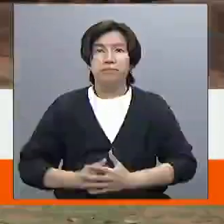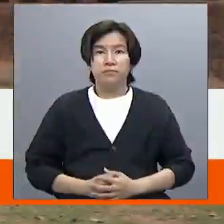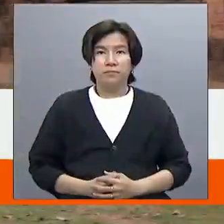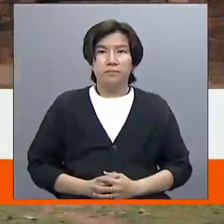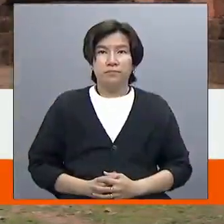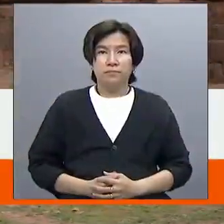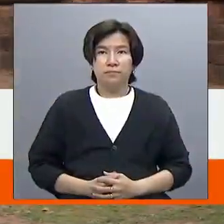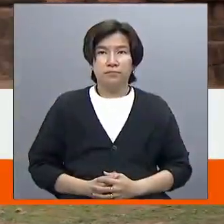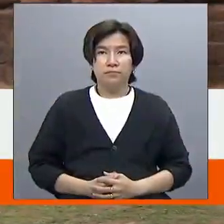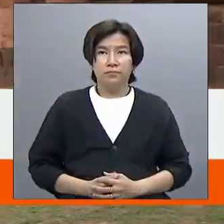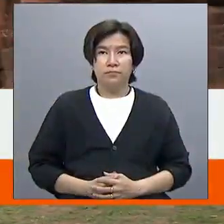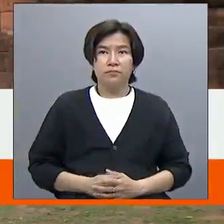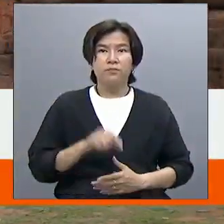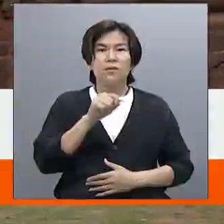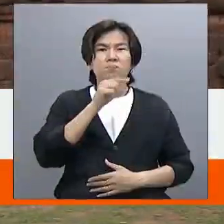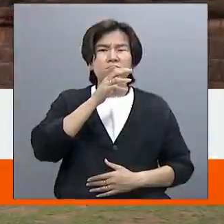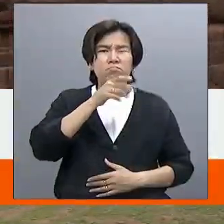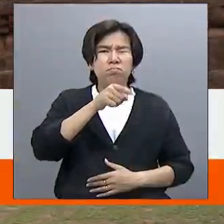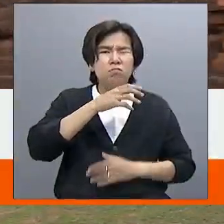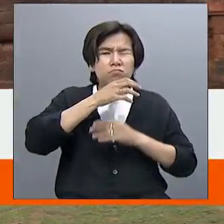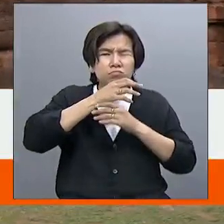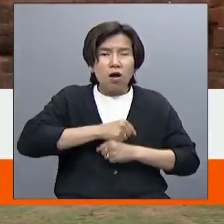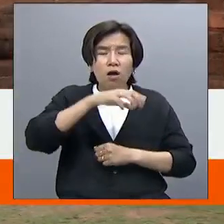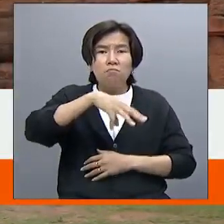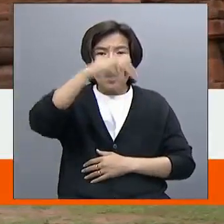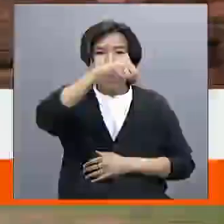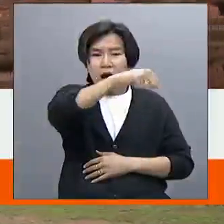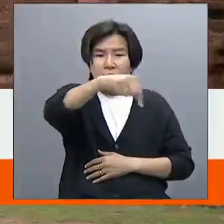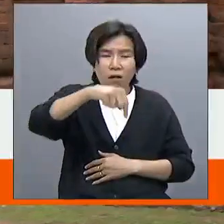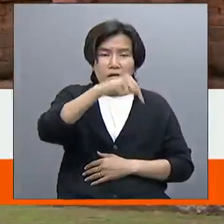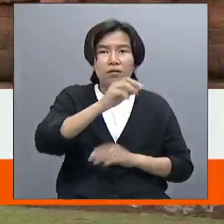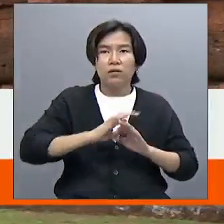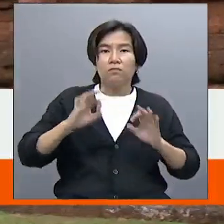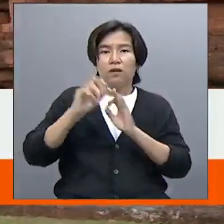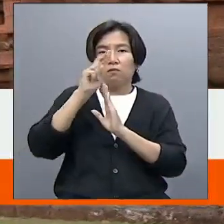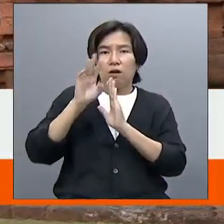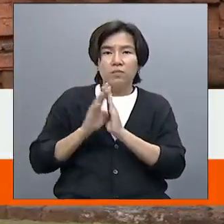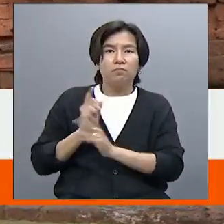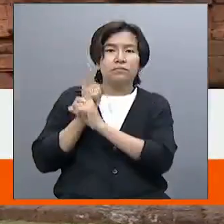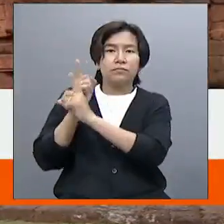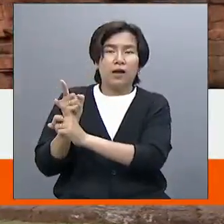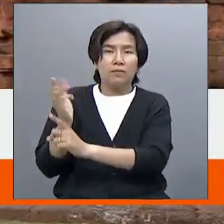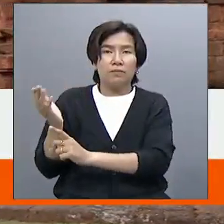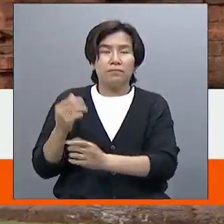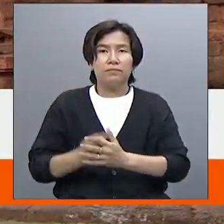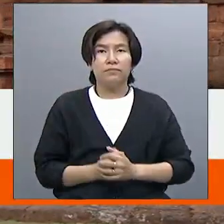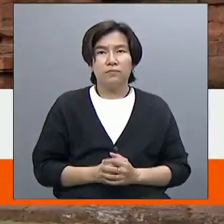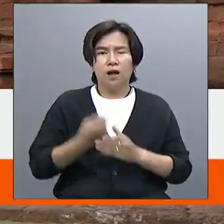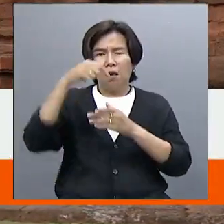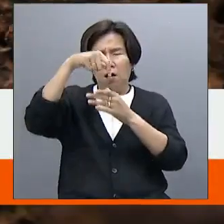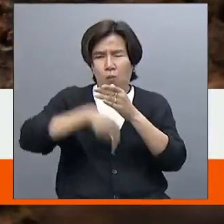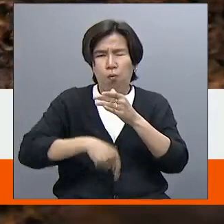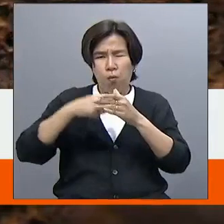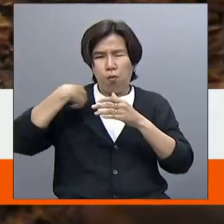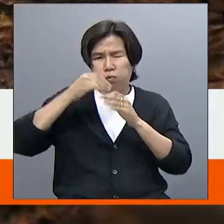ต้องนำไอ้เมืองโบราณสินเชื่อหรือจะแหล่งมรดกโลกดนตรีเนี่ยเข้าไปฉีดตามเกมนั้นอธิบายลงในรายละเอียดมันจะค่อนข้างยาว